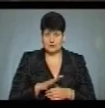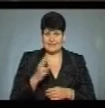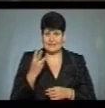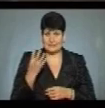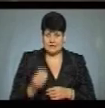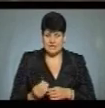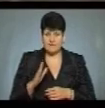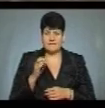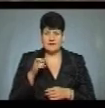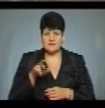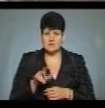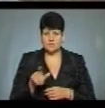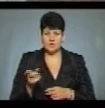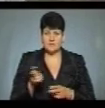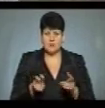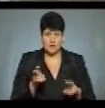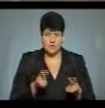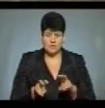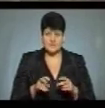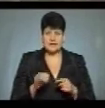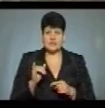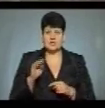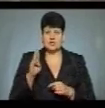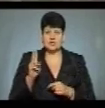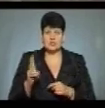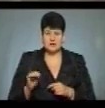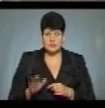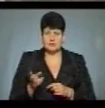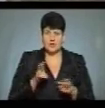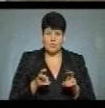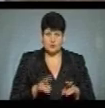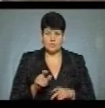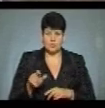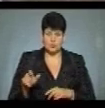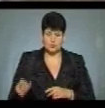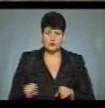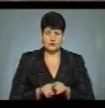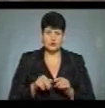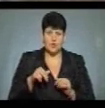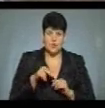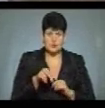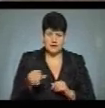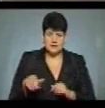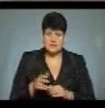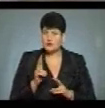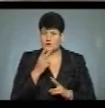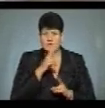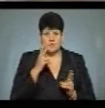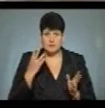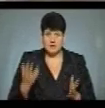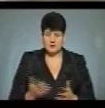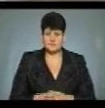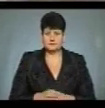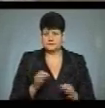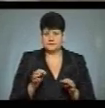І Вівся там люди ходять, і з Ішкова приїжджали, з Росоховця приїжджали до нас люди, теж ходили. Ніхто ніде не бачив? Нічого не